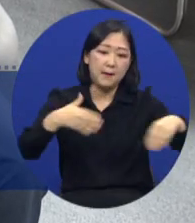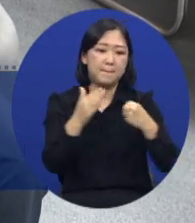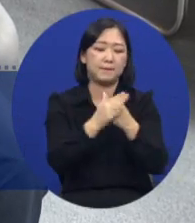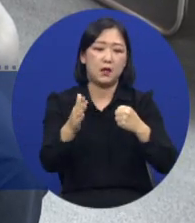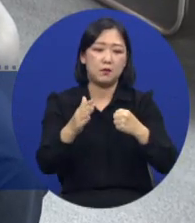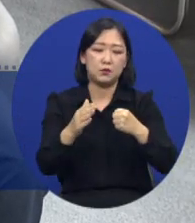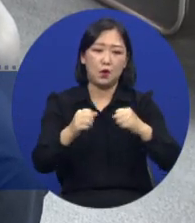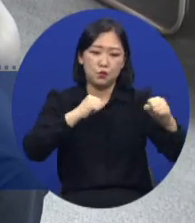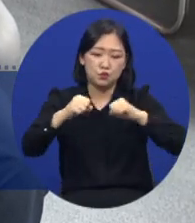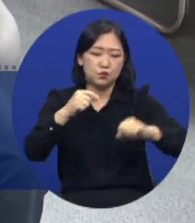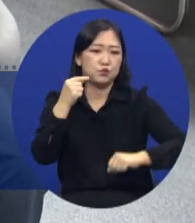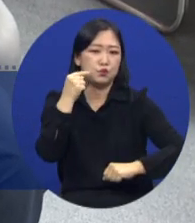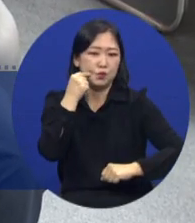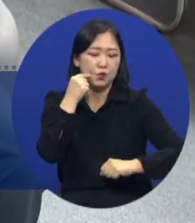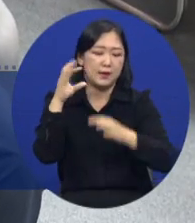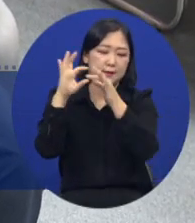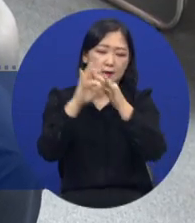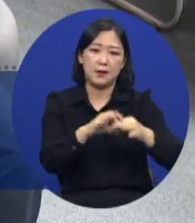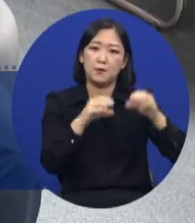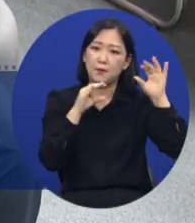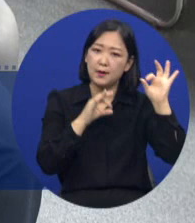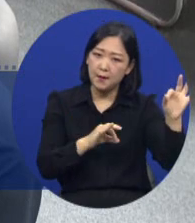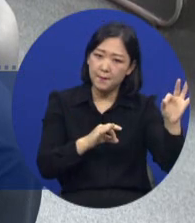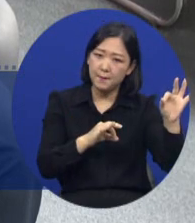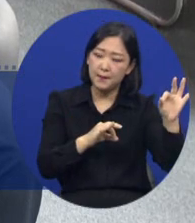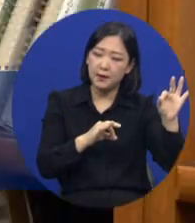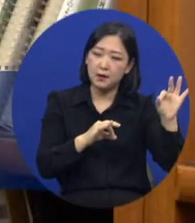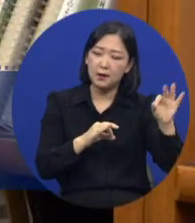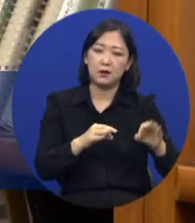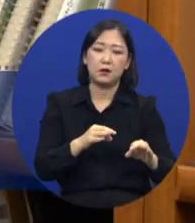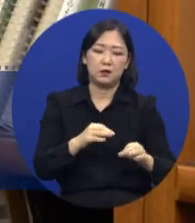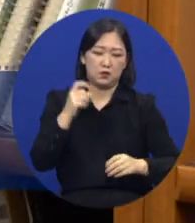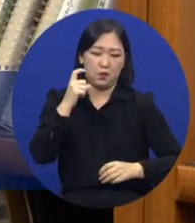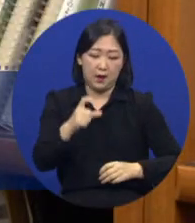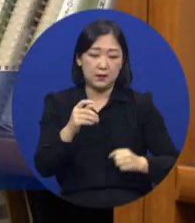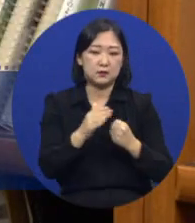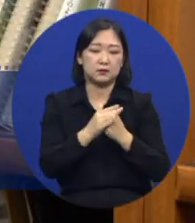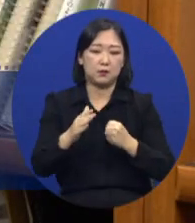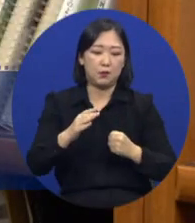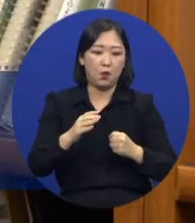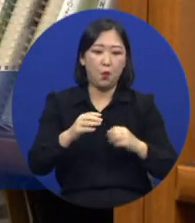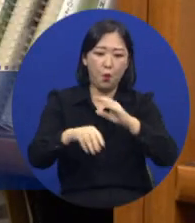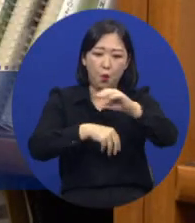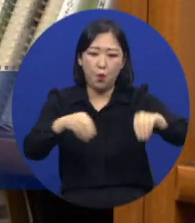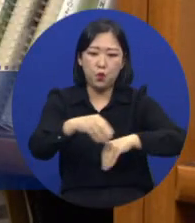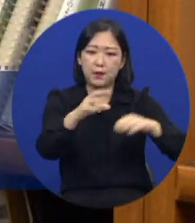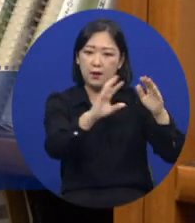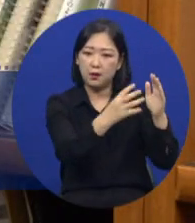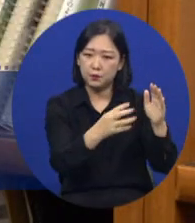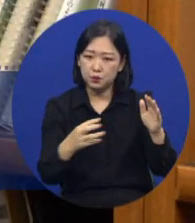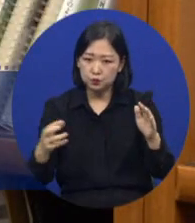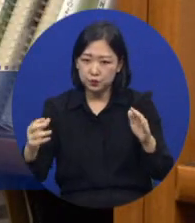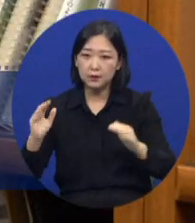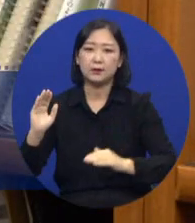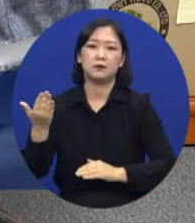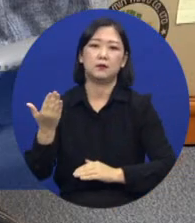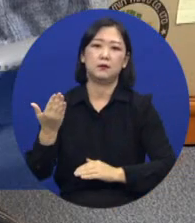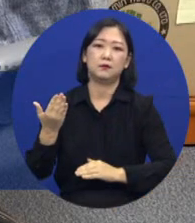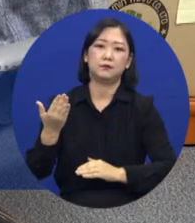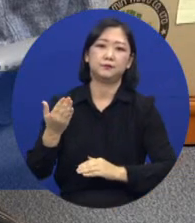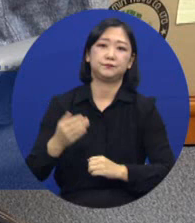움직이지를 못하고 계속 정체를 하게 됐고 그 다음에 이게 좀 더 강해지니까 이제 도리어 남쪽으로 더 좀 뭐 이동을